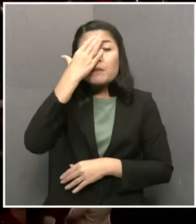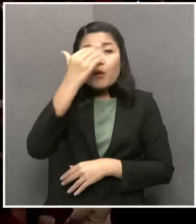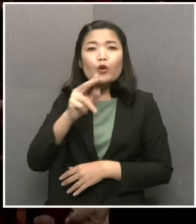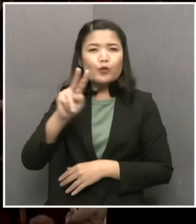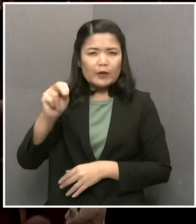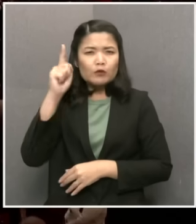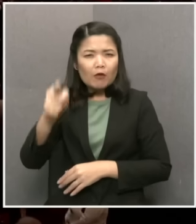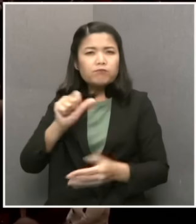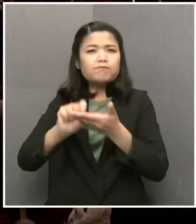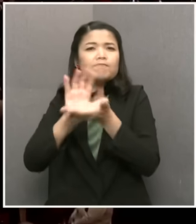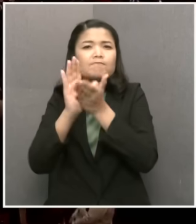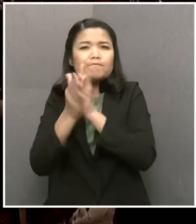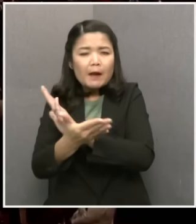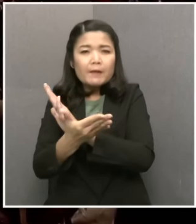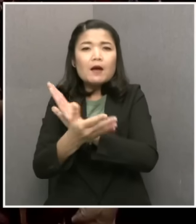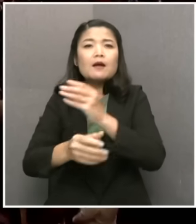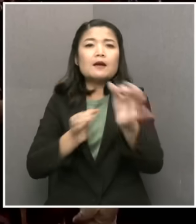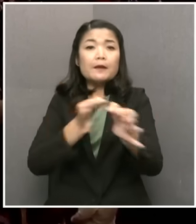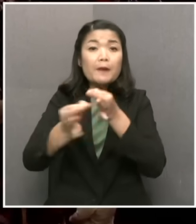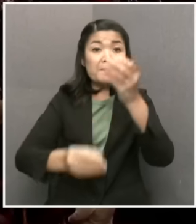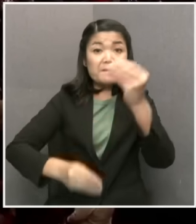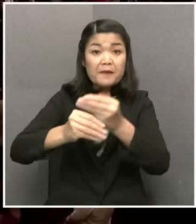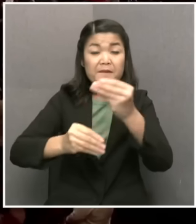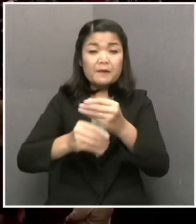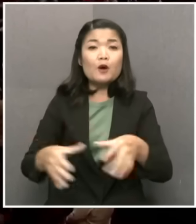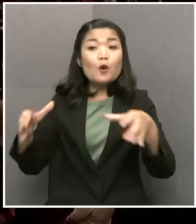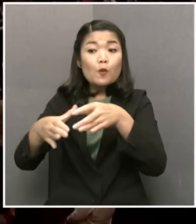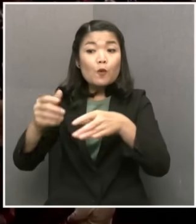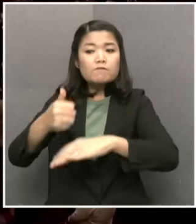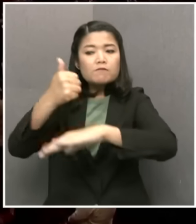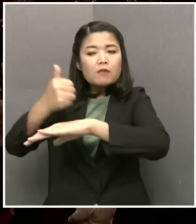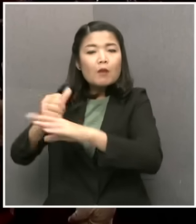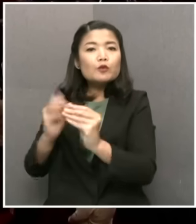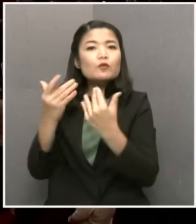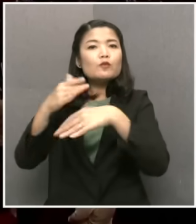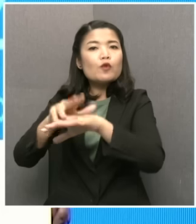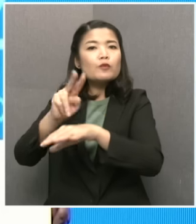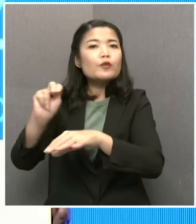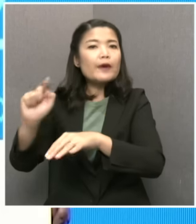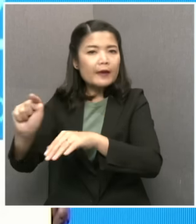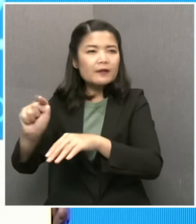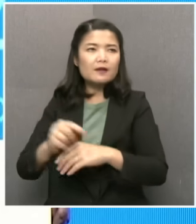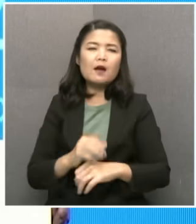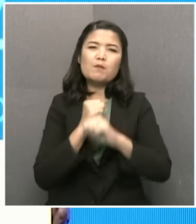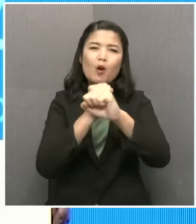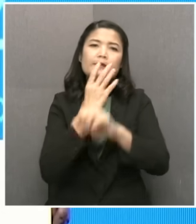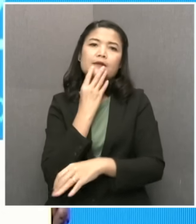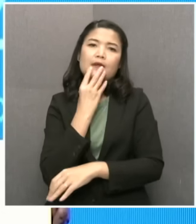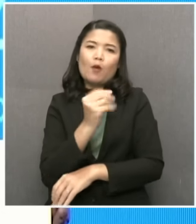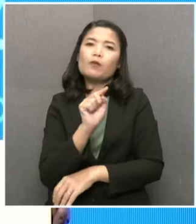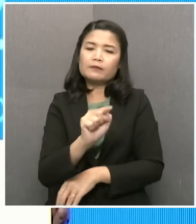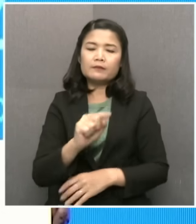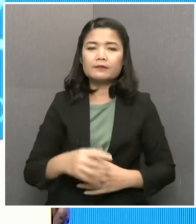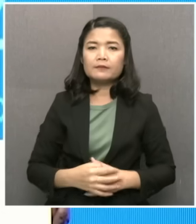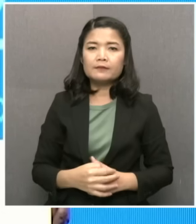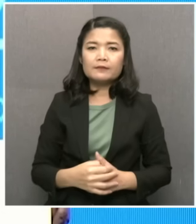องปฏิรูปแล้วก็กล่าวเพิ่มเติมว่าคณะมนตรีความมั่นคง UN ปกป้องอิสราเอลเกินไป